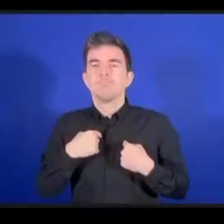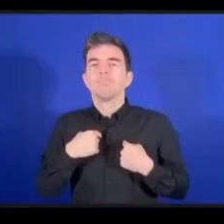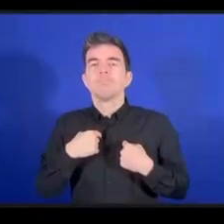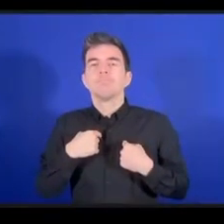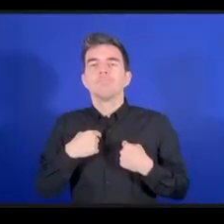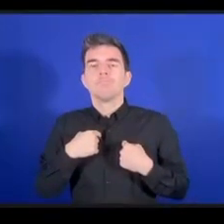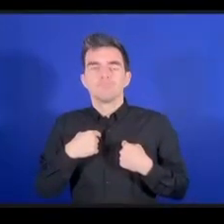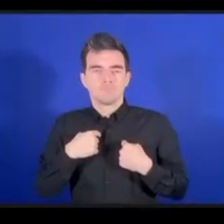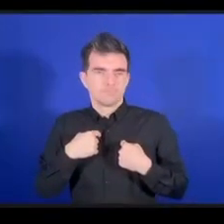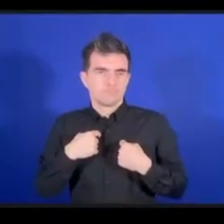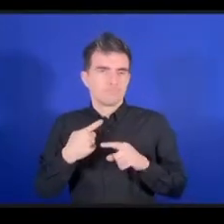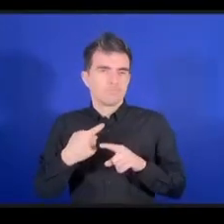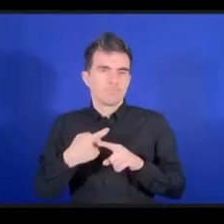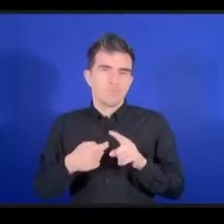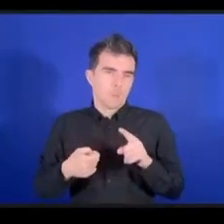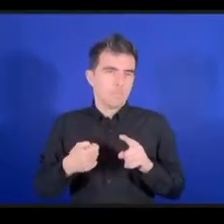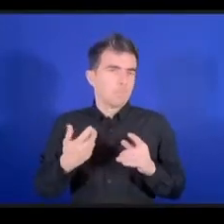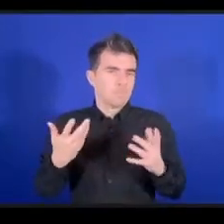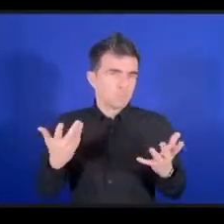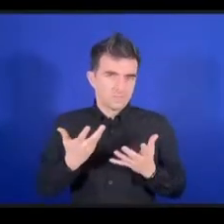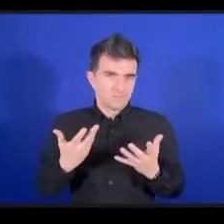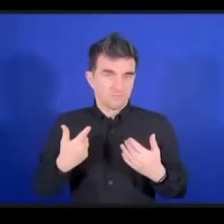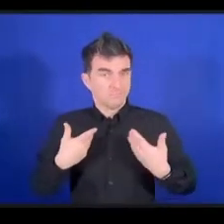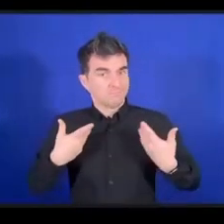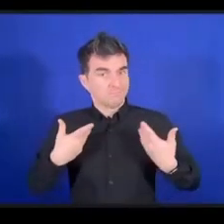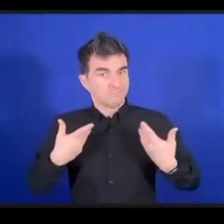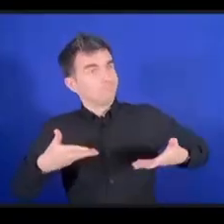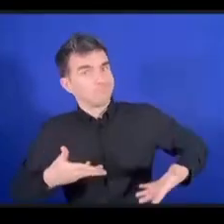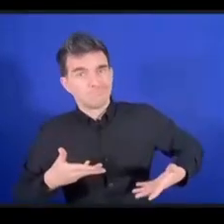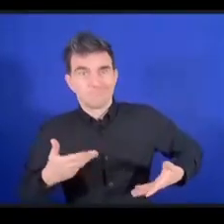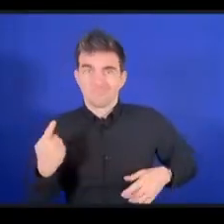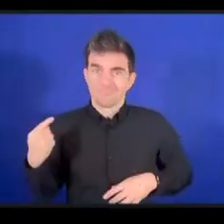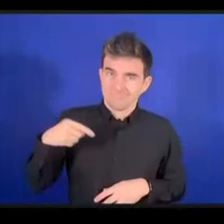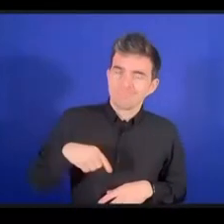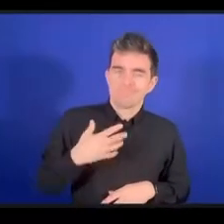我是报告员，同时也是动态联盟